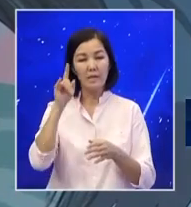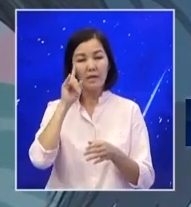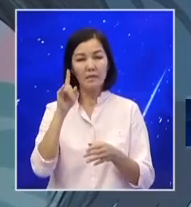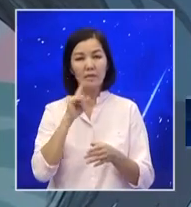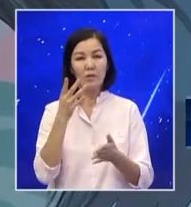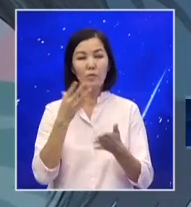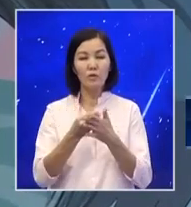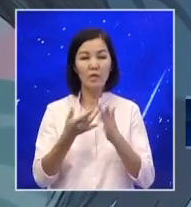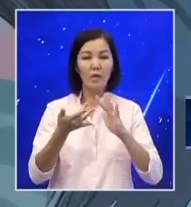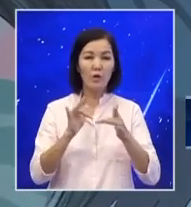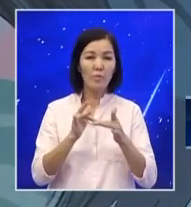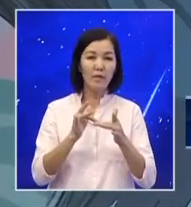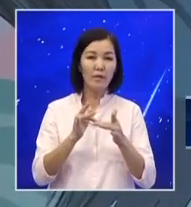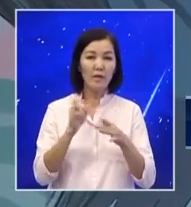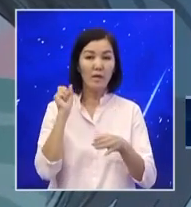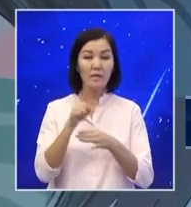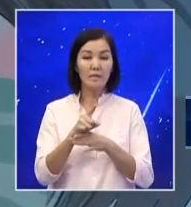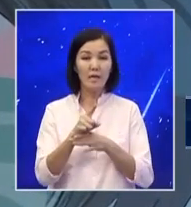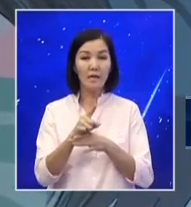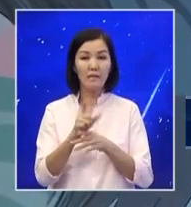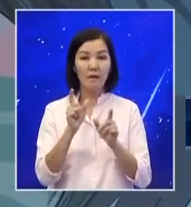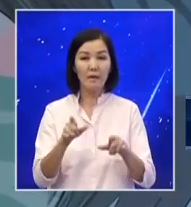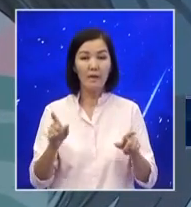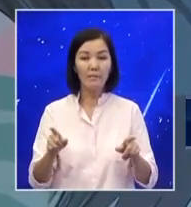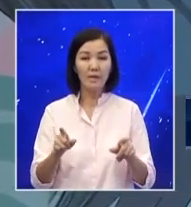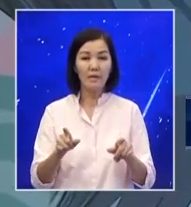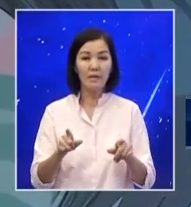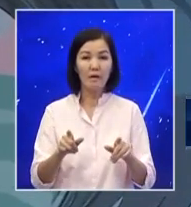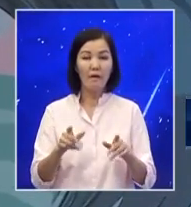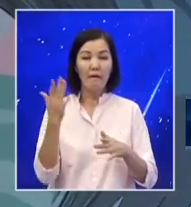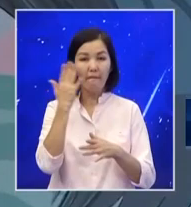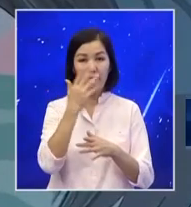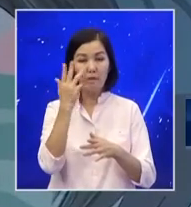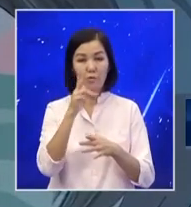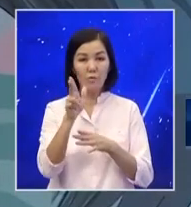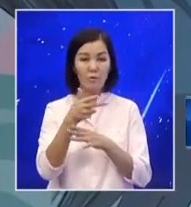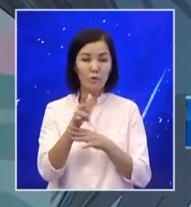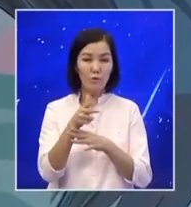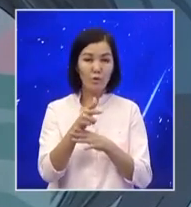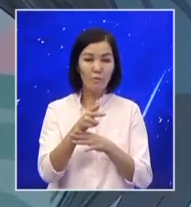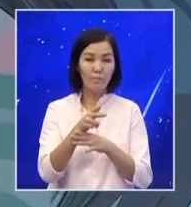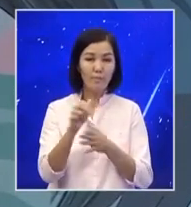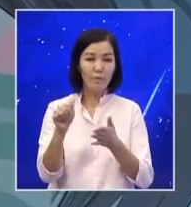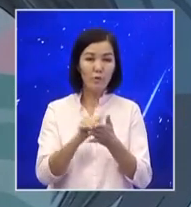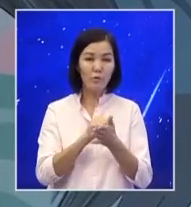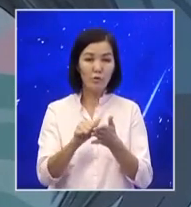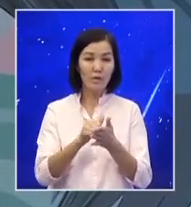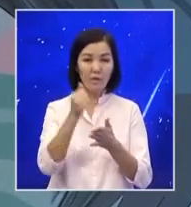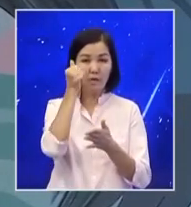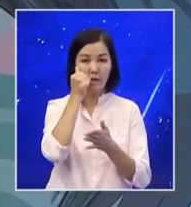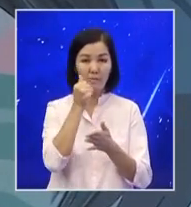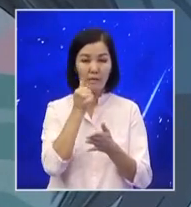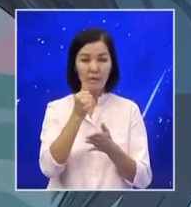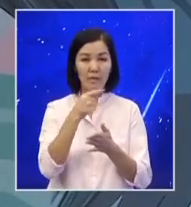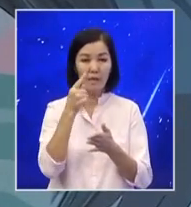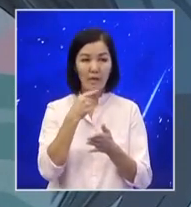жаңағы заказ берген адамдардың парақшасында видео түсіріліп, жаңағы құжатпен рахметтерін айтып,